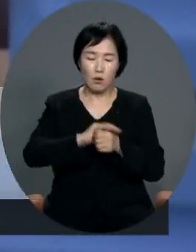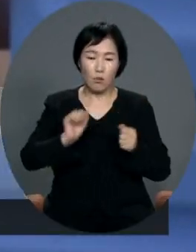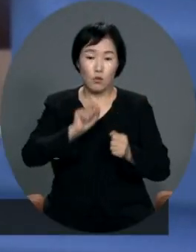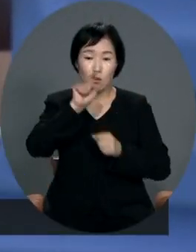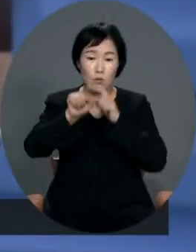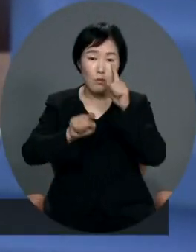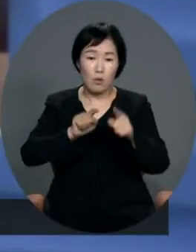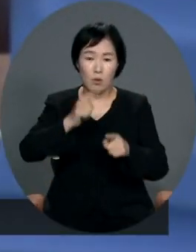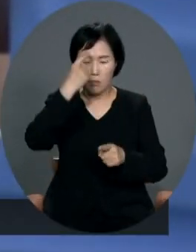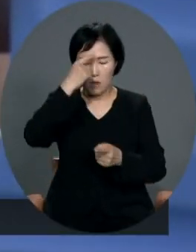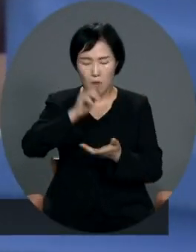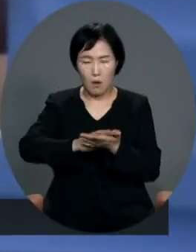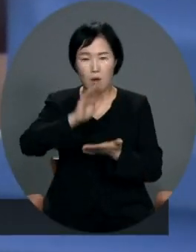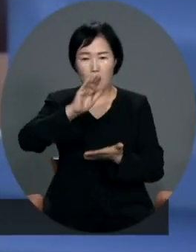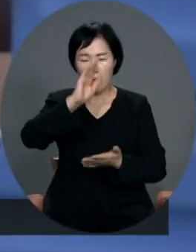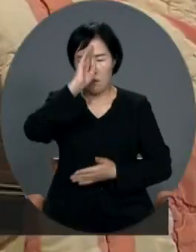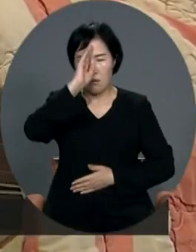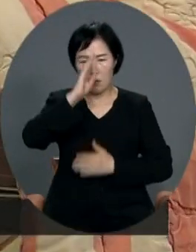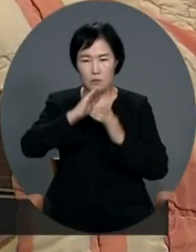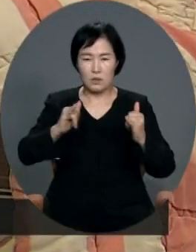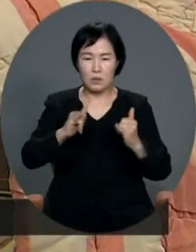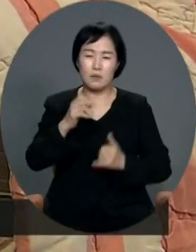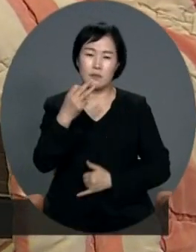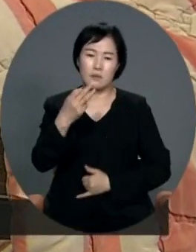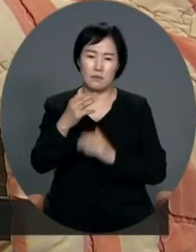누적 온열 질환자는 13명입니다